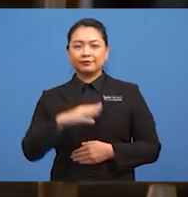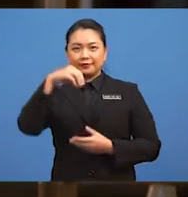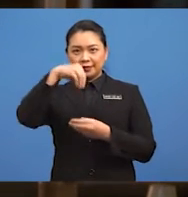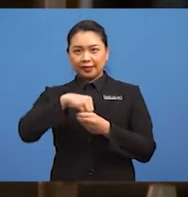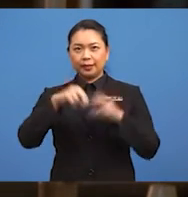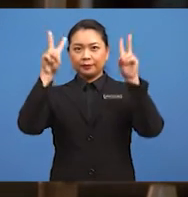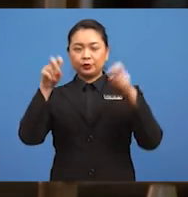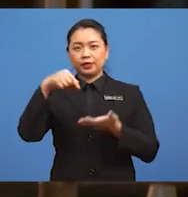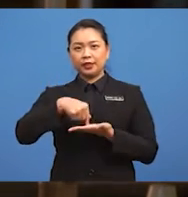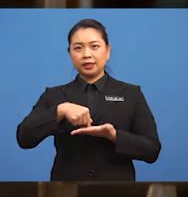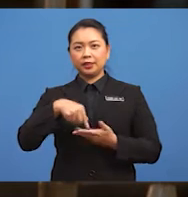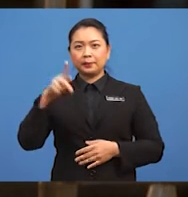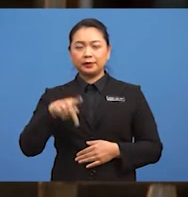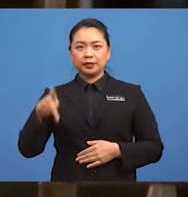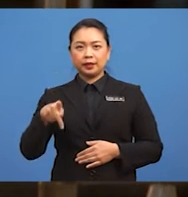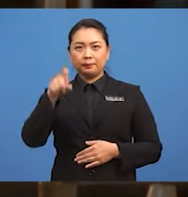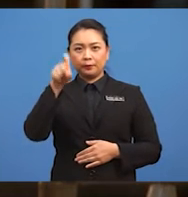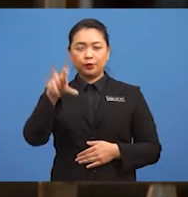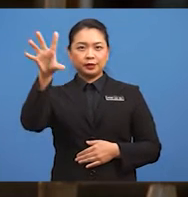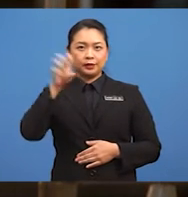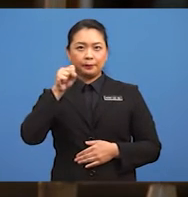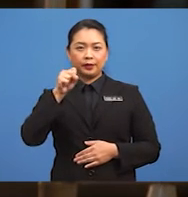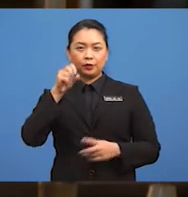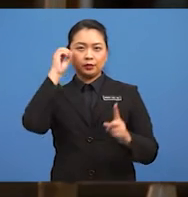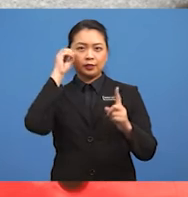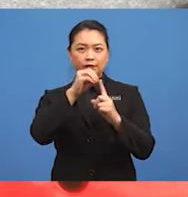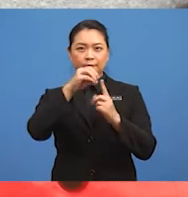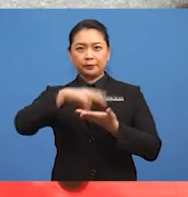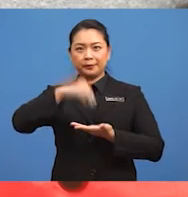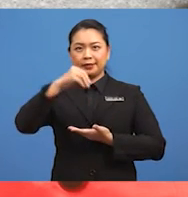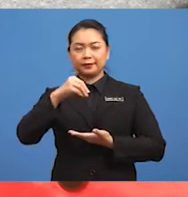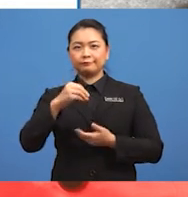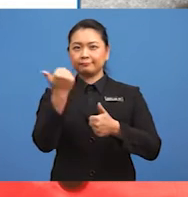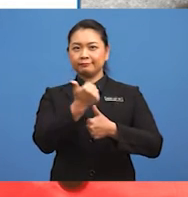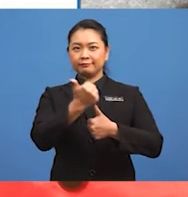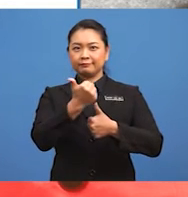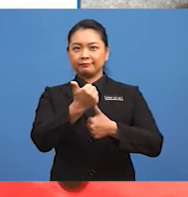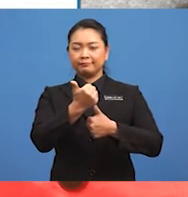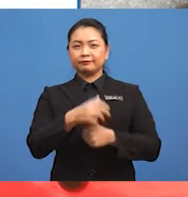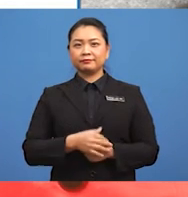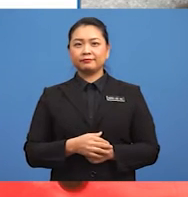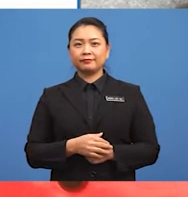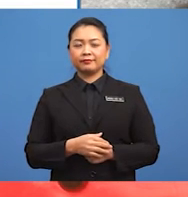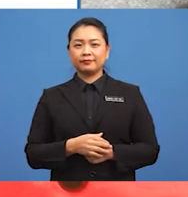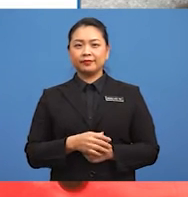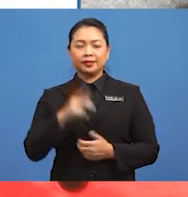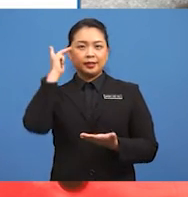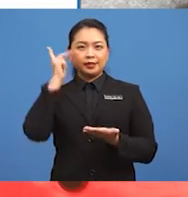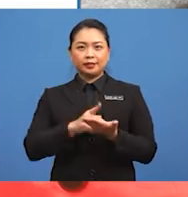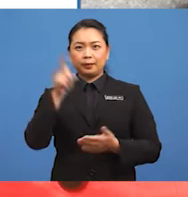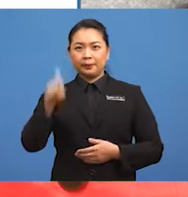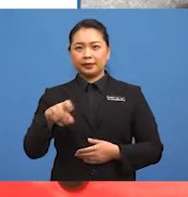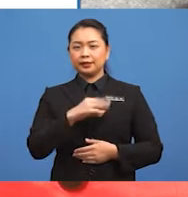Dalam tajuk ini, pelajar-pelajar perlu mencapai objektif pembelajaran iaitu 1. Mengenal pasti